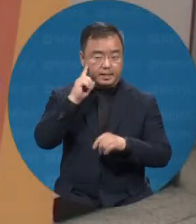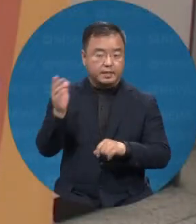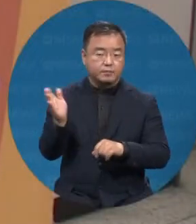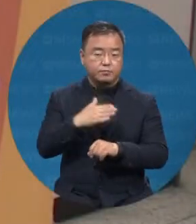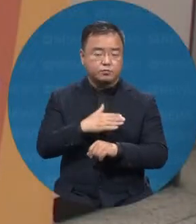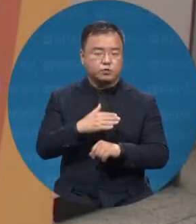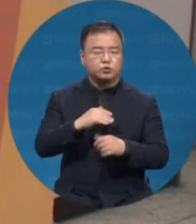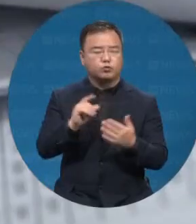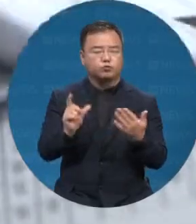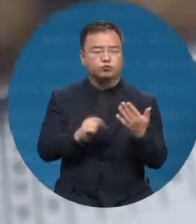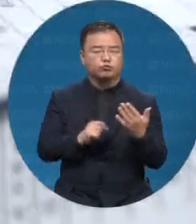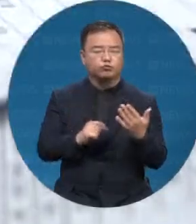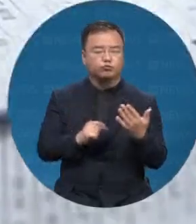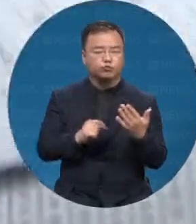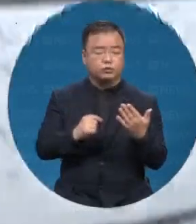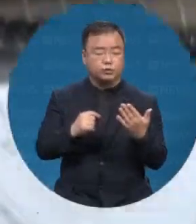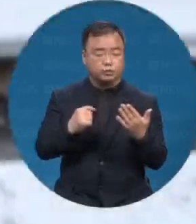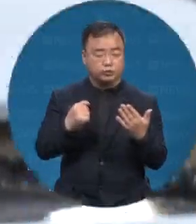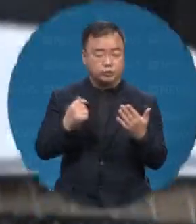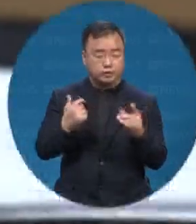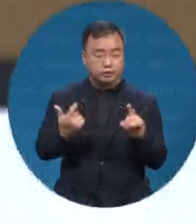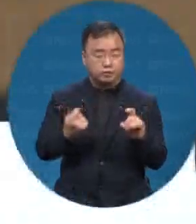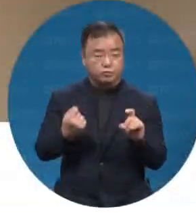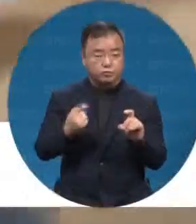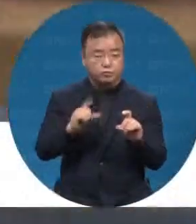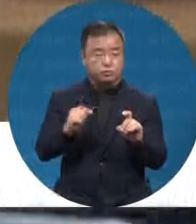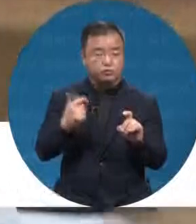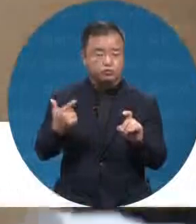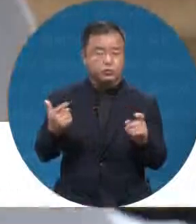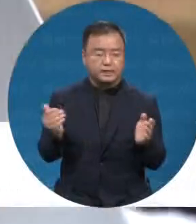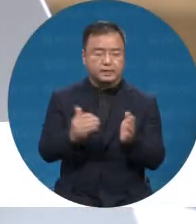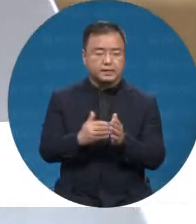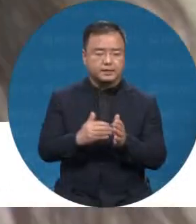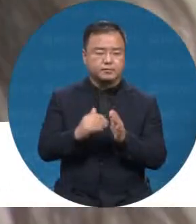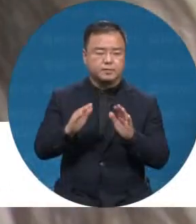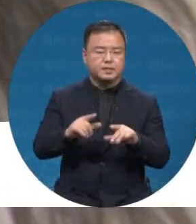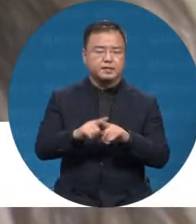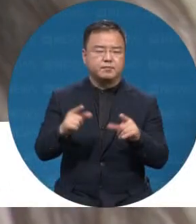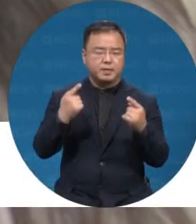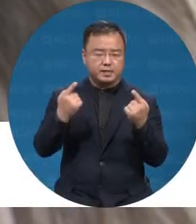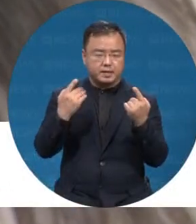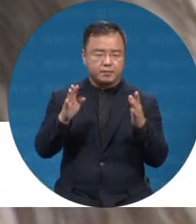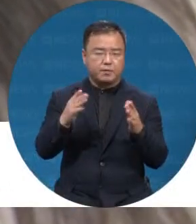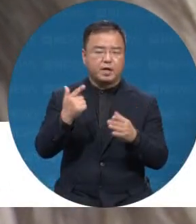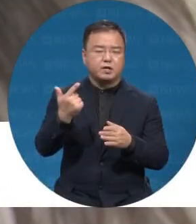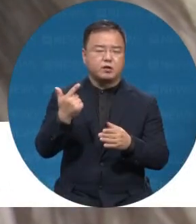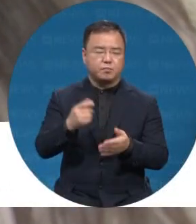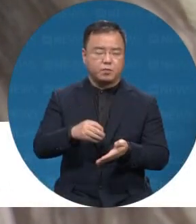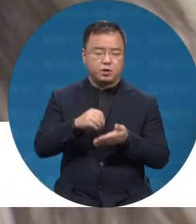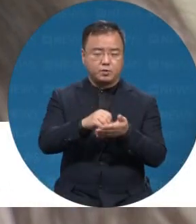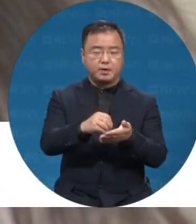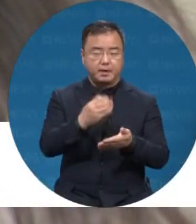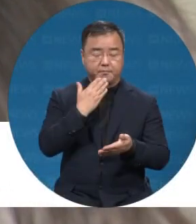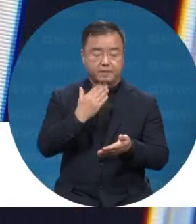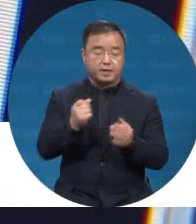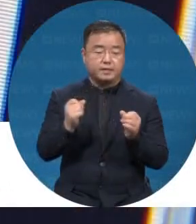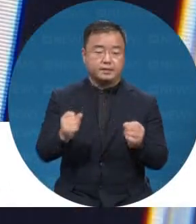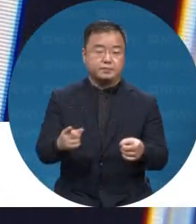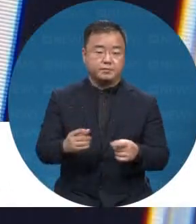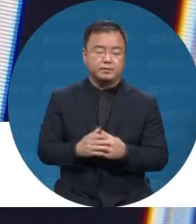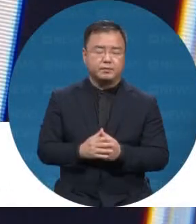1차 모집을 진행합니다 수험생들에겐 일반대의 모두 6장의 원서를 낼 수 있는 기회가 주어집니다